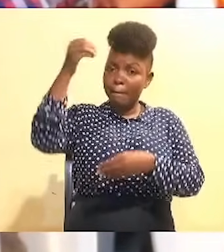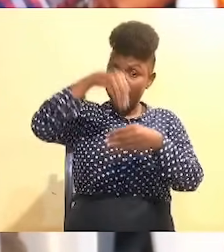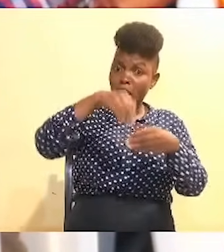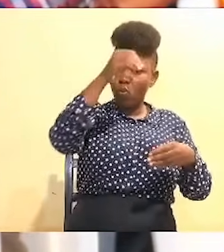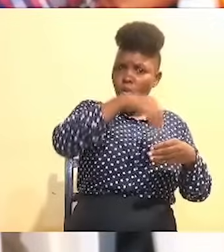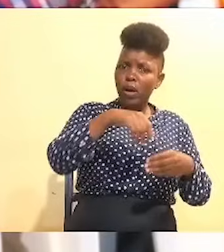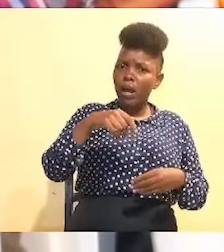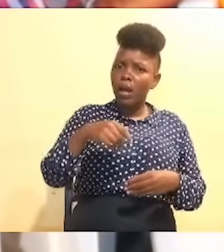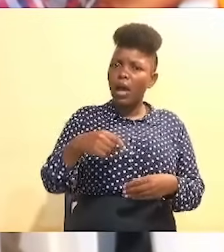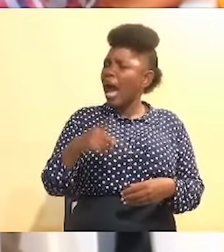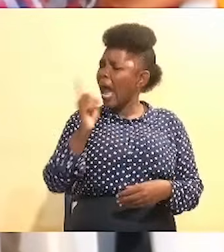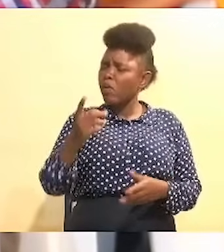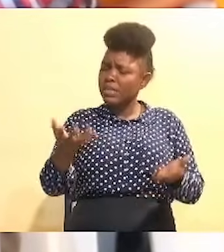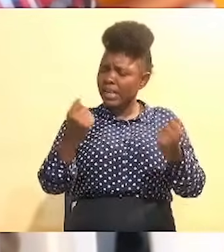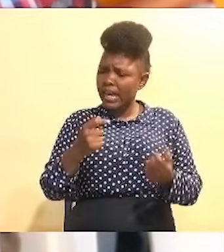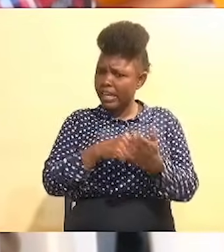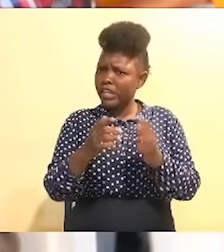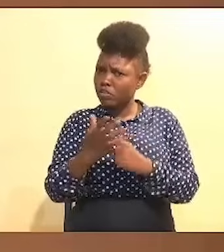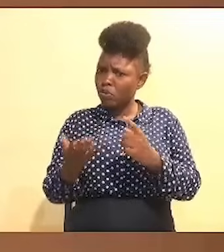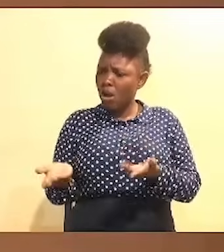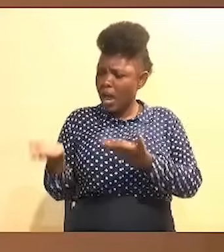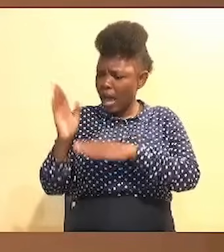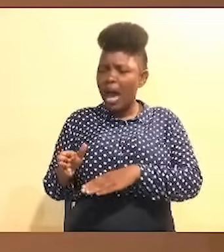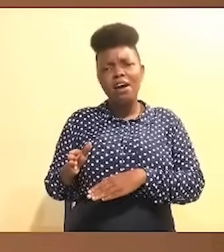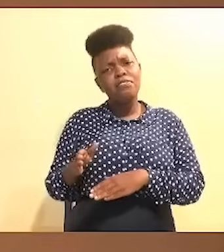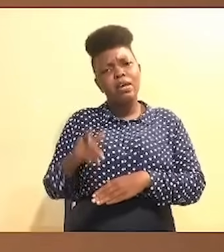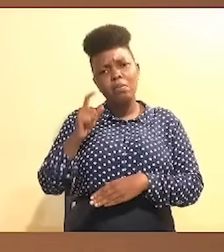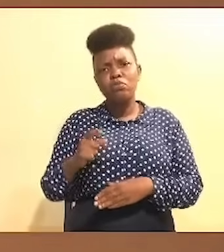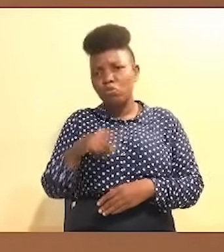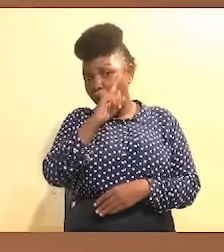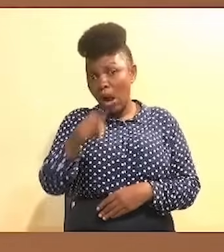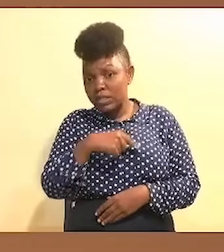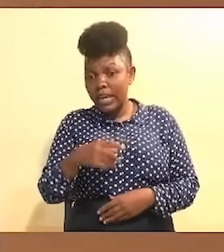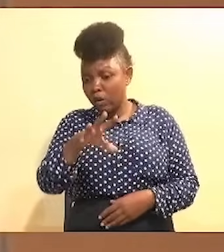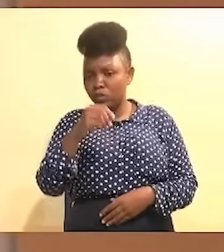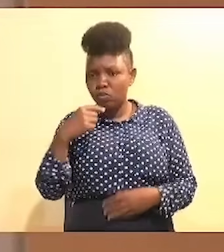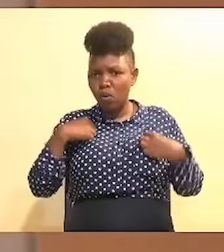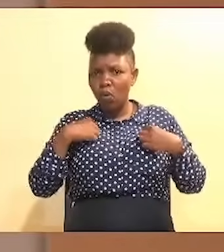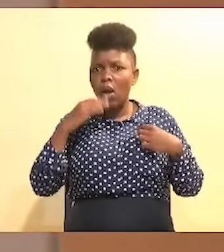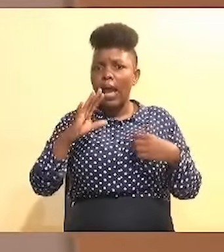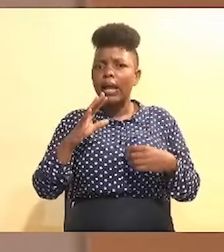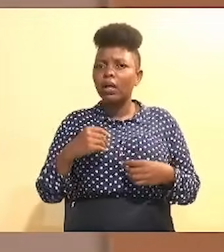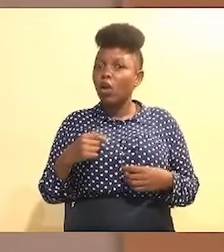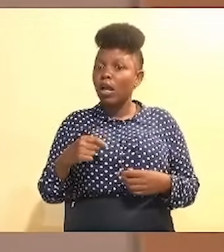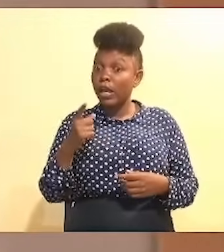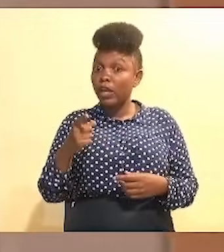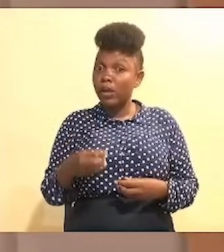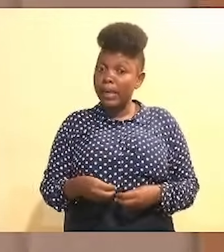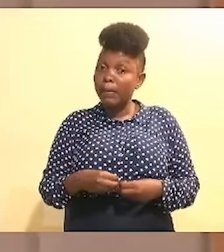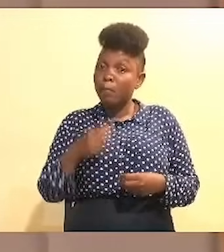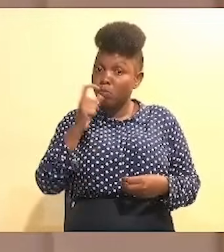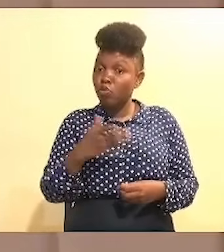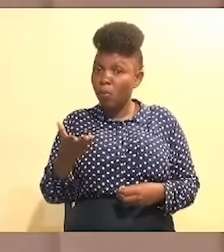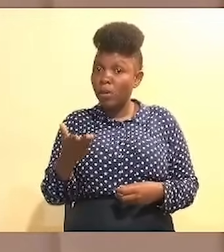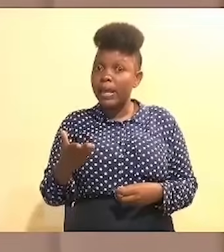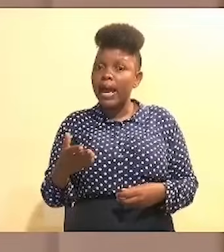achukue hiyo? Bwana chukua hili koti, nani achukue? Wakapiga kura. Pop, ikamwangukia mtu mmoja. Ninaamini tungejua